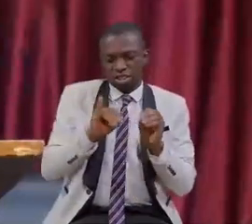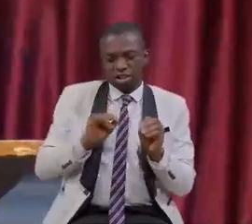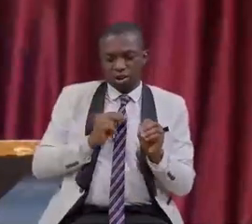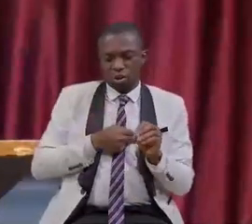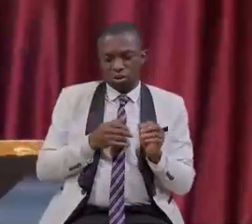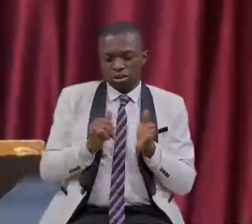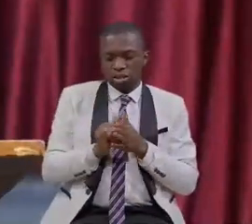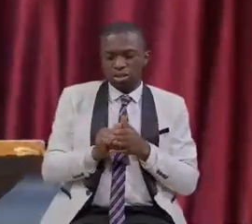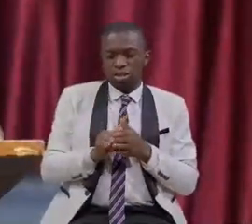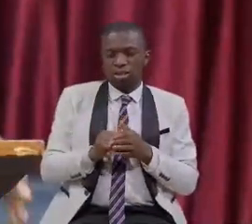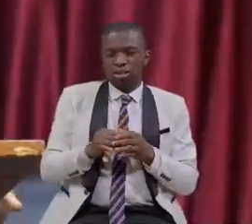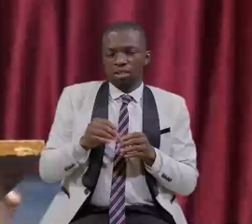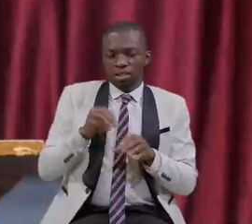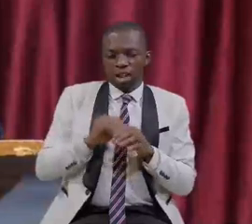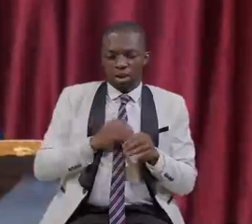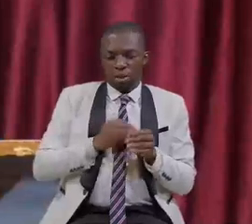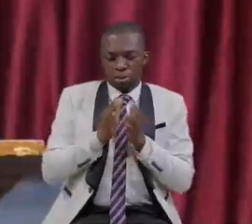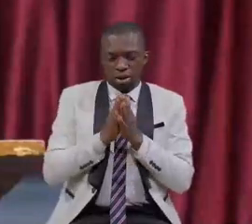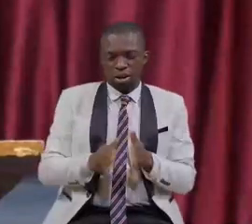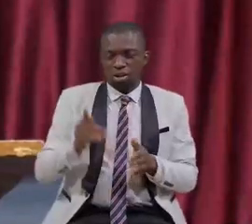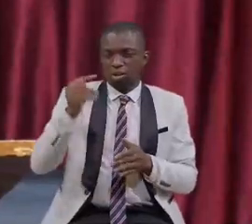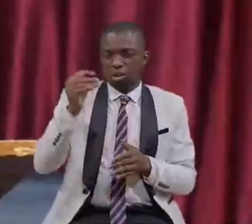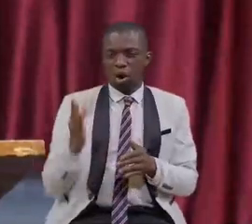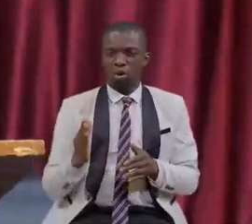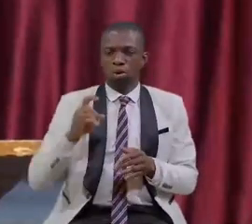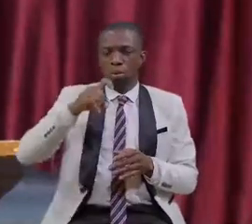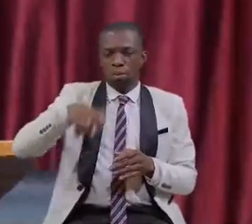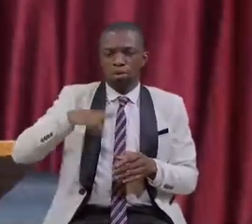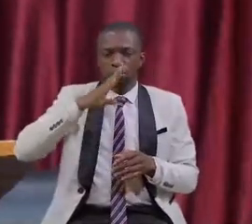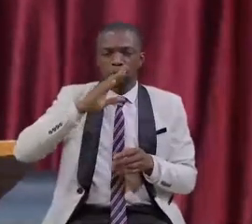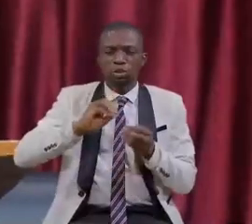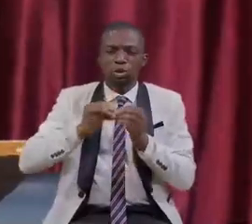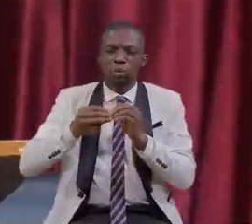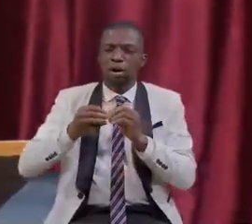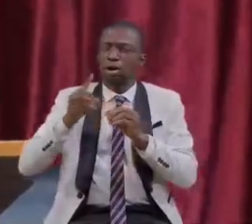Cela nous dit que dans nos prières, Dieu doit prendre la première place.